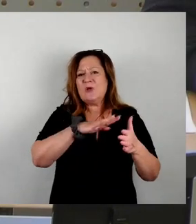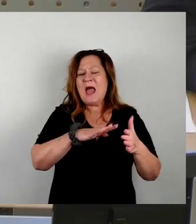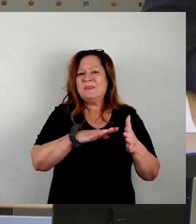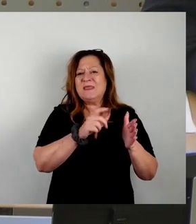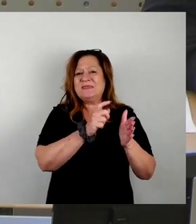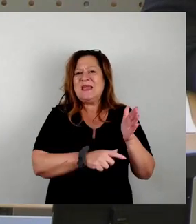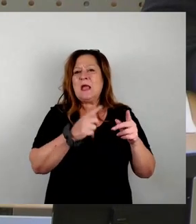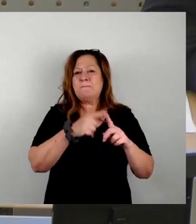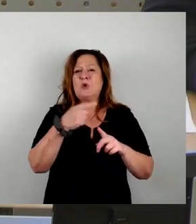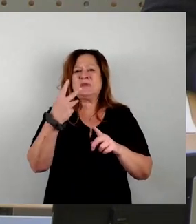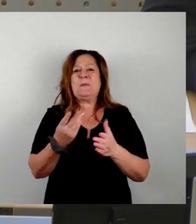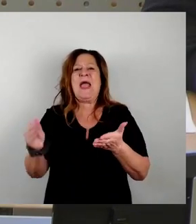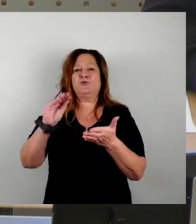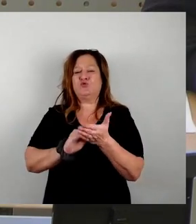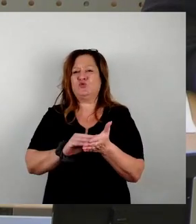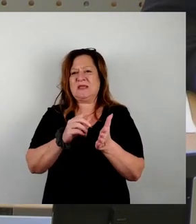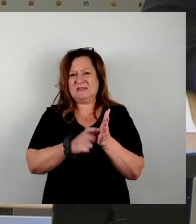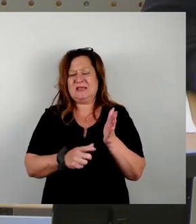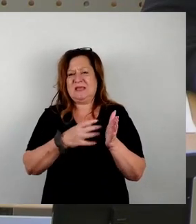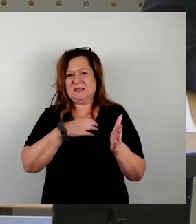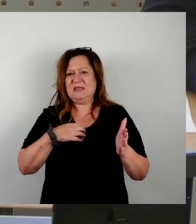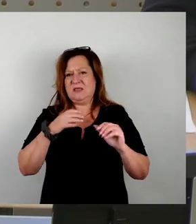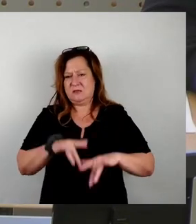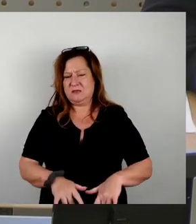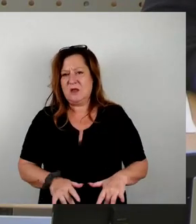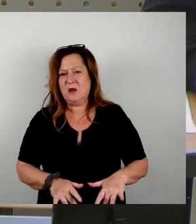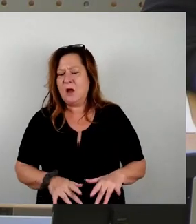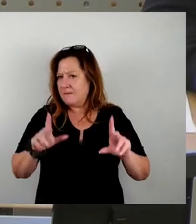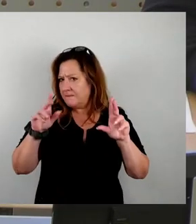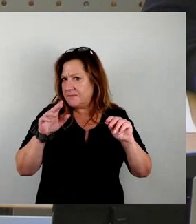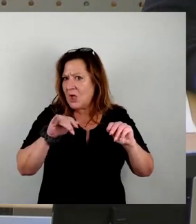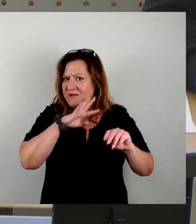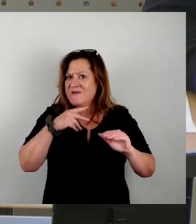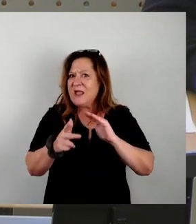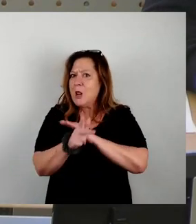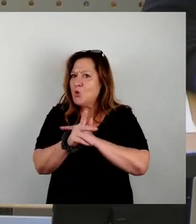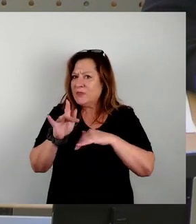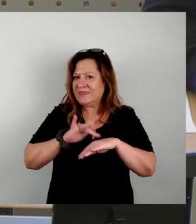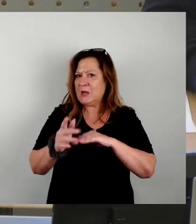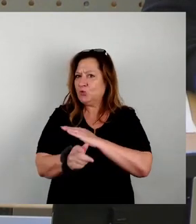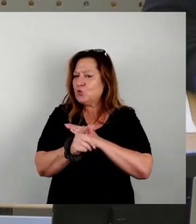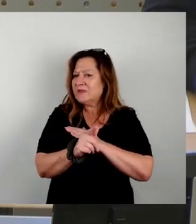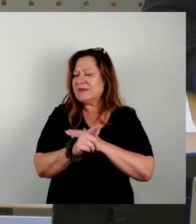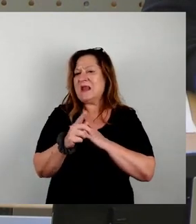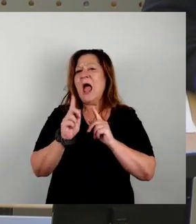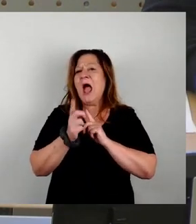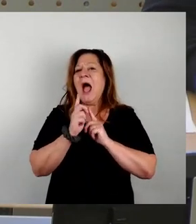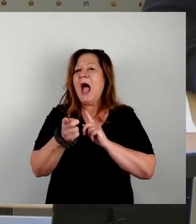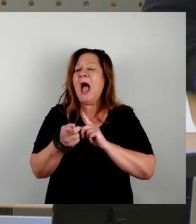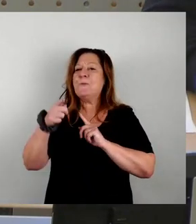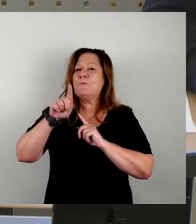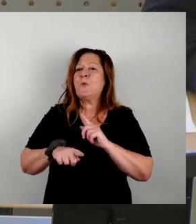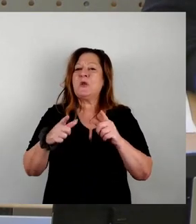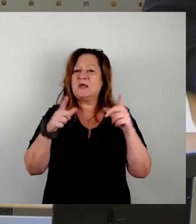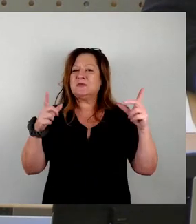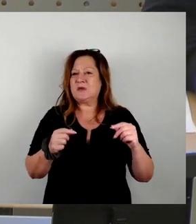haben. Derzeit haben wir aber die Situation, dass relativ viele Kundinnen und Kunden bei der Abo-Monatskarte eben noch bleiben, weil sie sich vor allem in Dresden